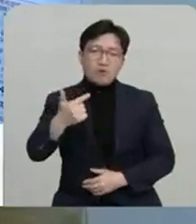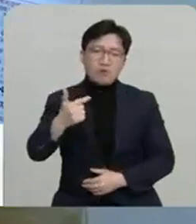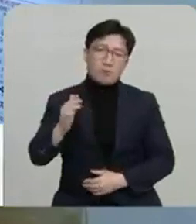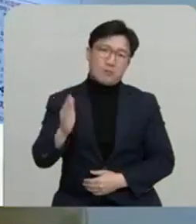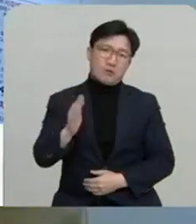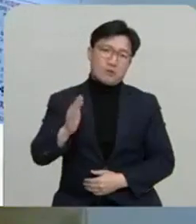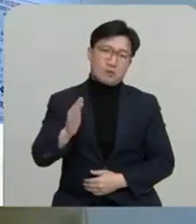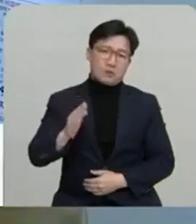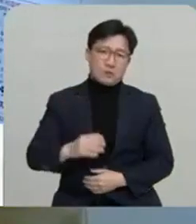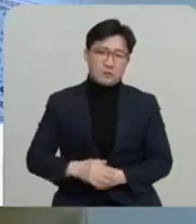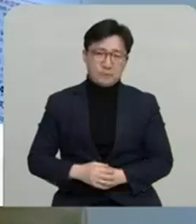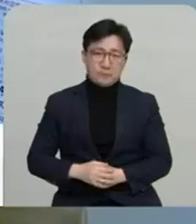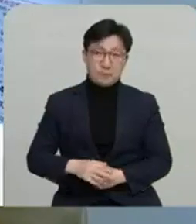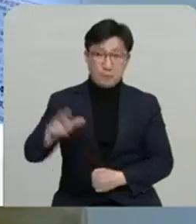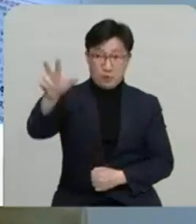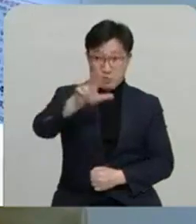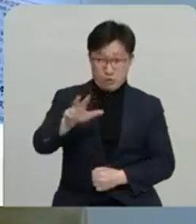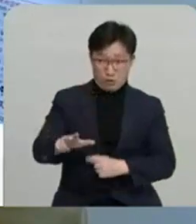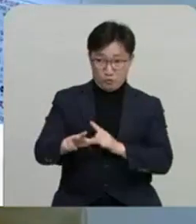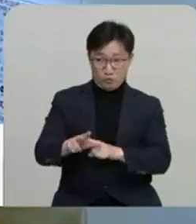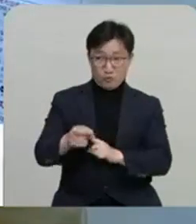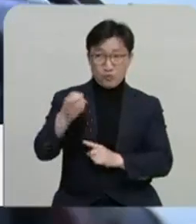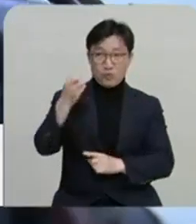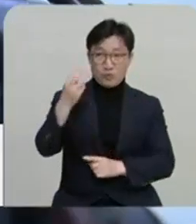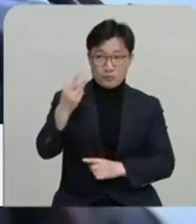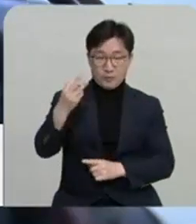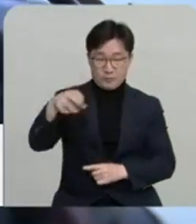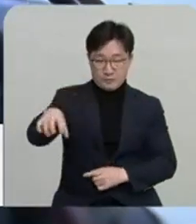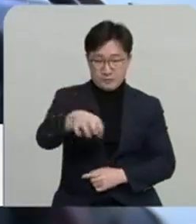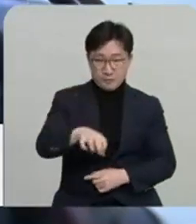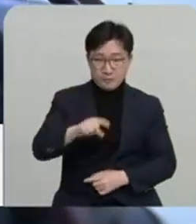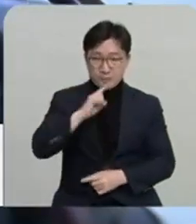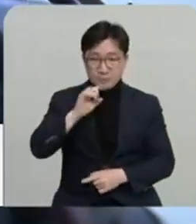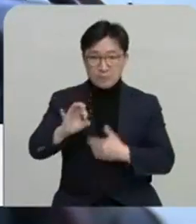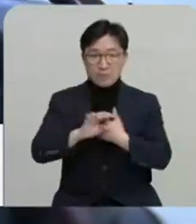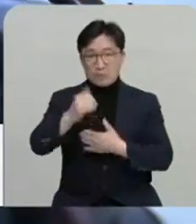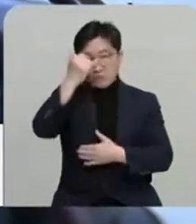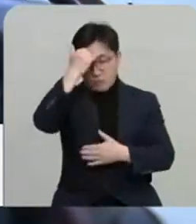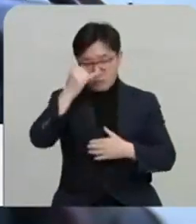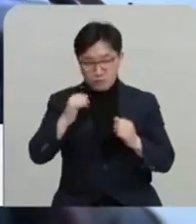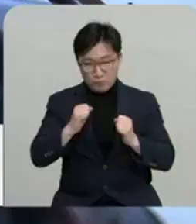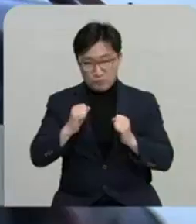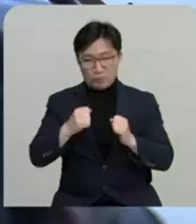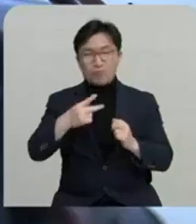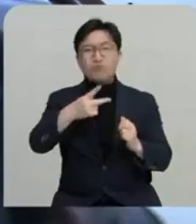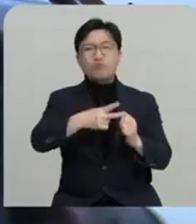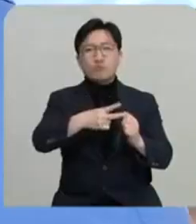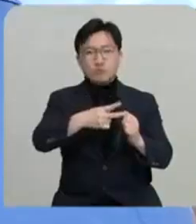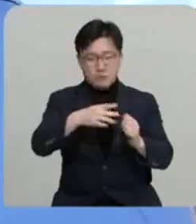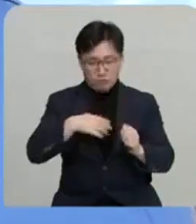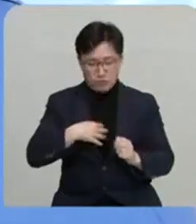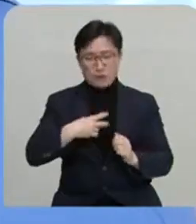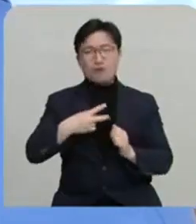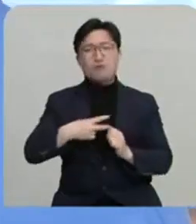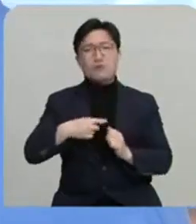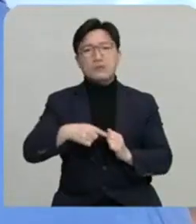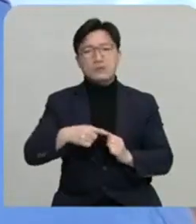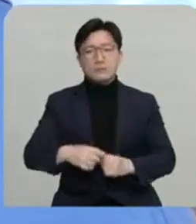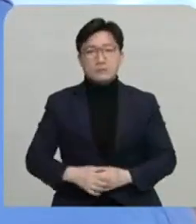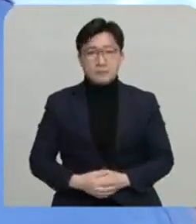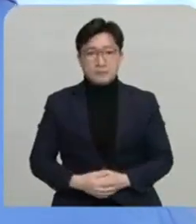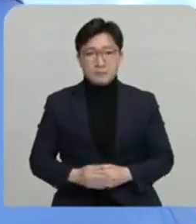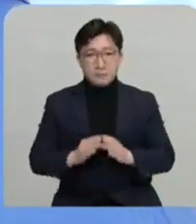남짓. 전국 13개 광역자치단체 가운데 충북 다음으로 가장 적습니다.